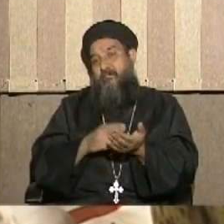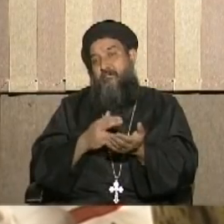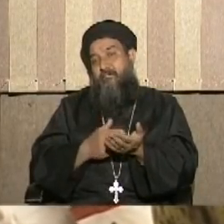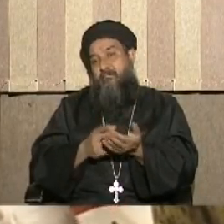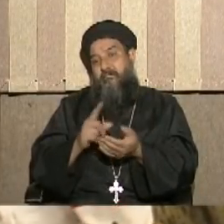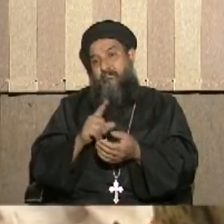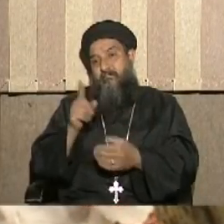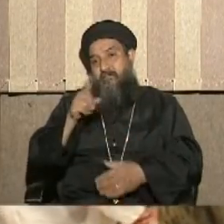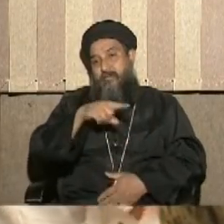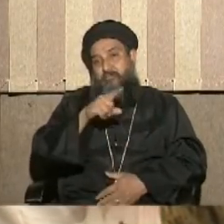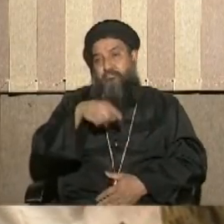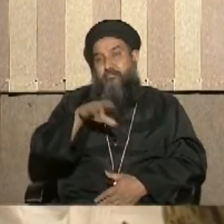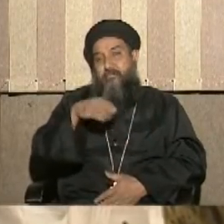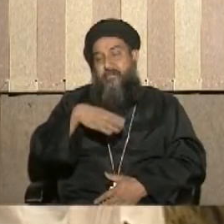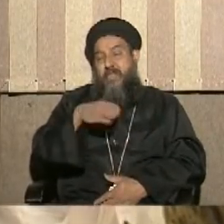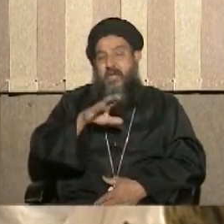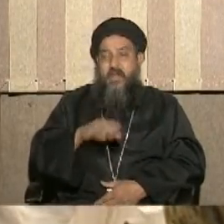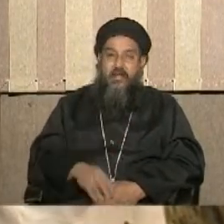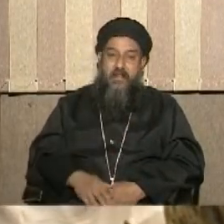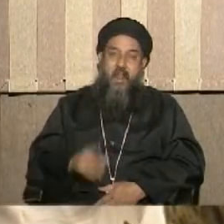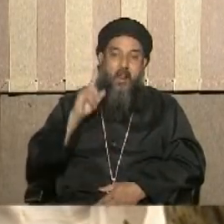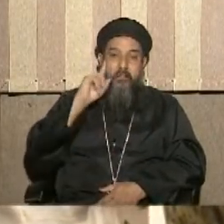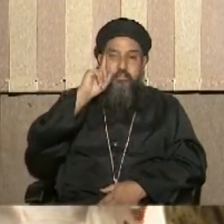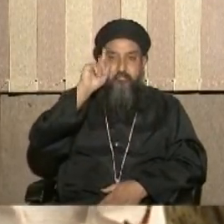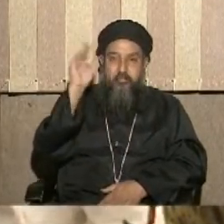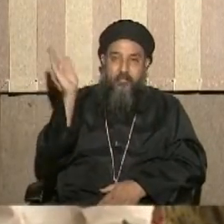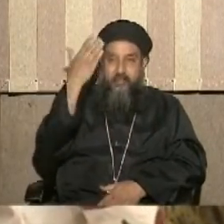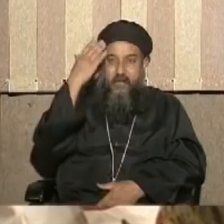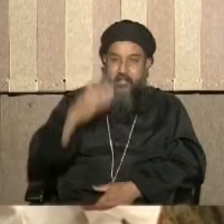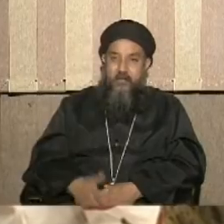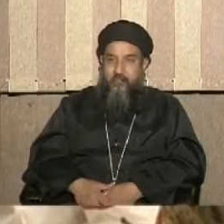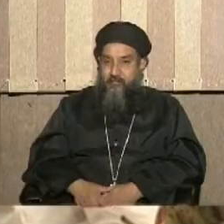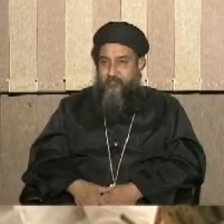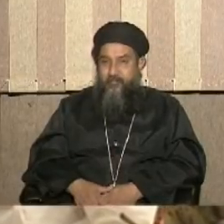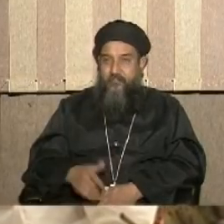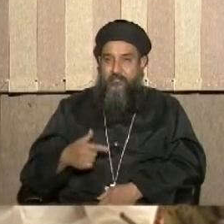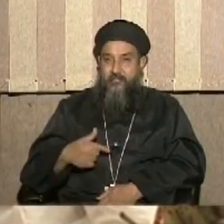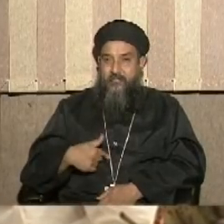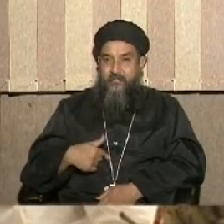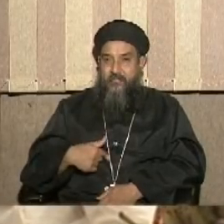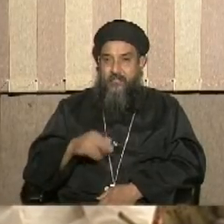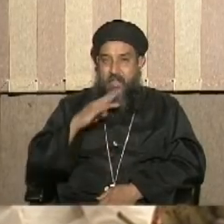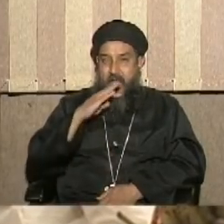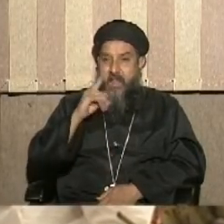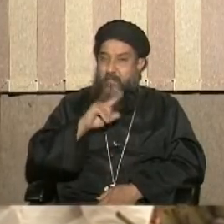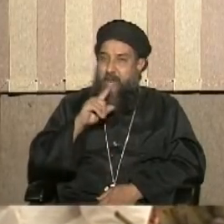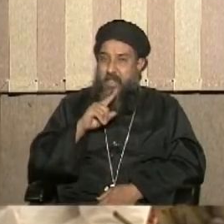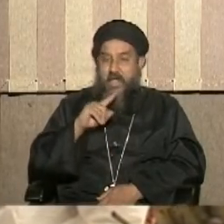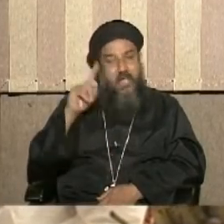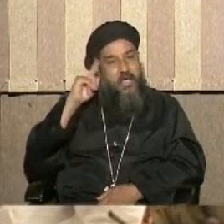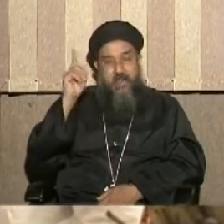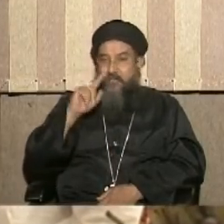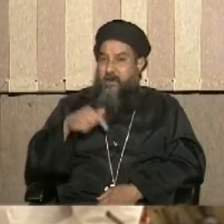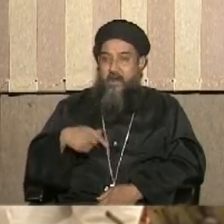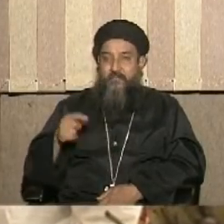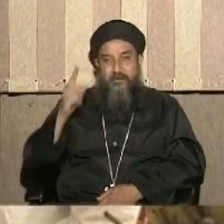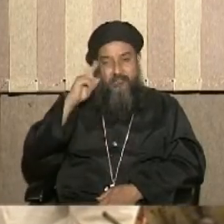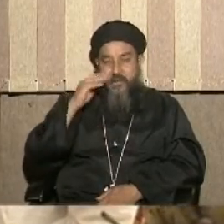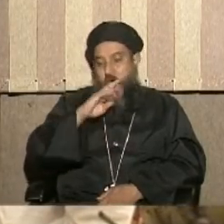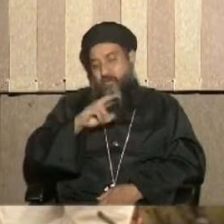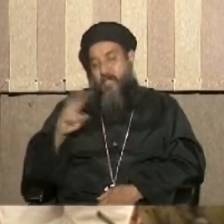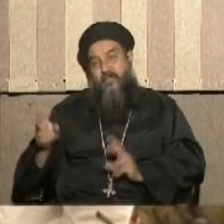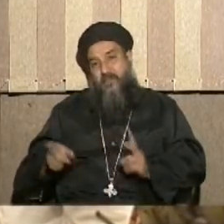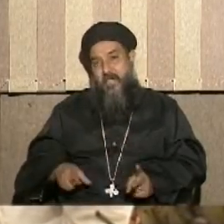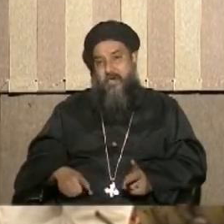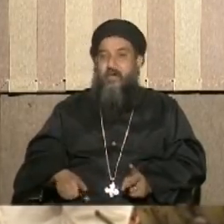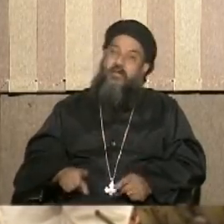تنين؟ ده بتاع لبياتكم قوي. معلش كلام الفلاسفة أمثالنا مختلف عن طريقة